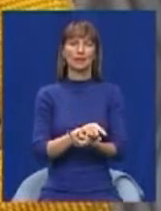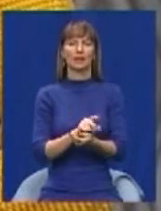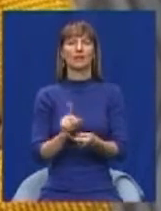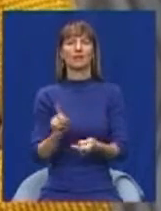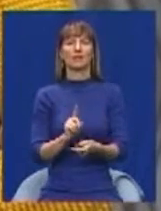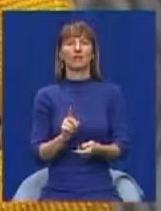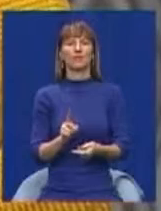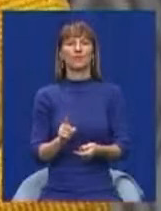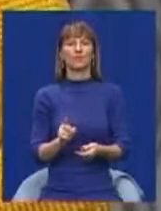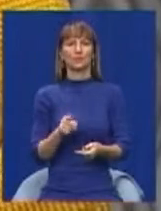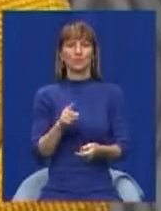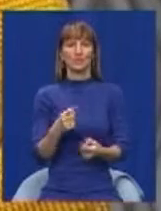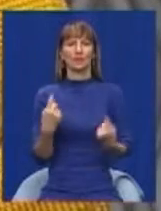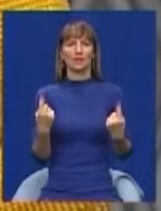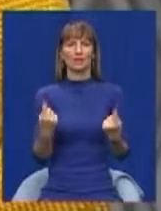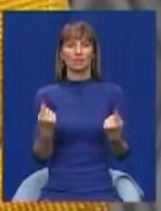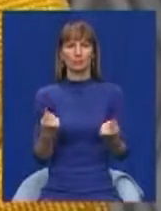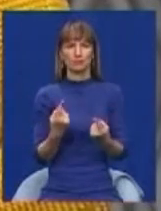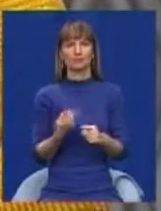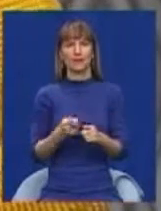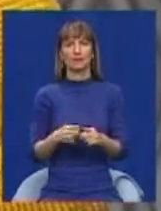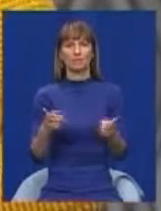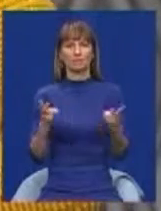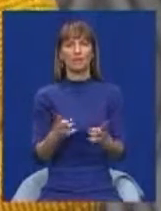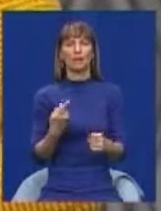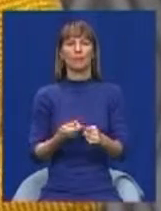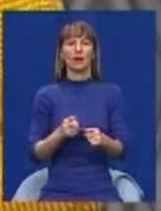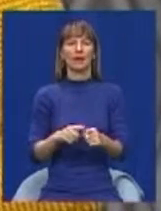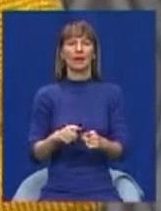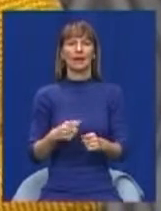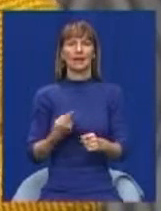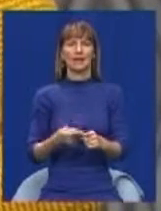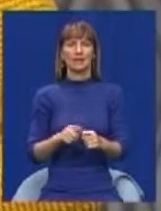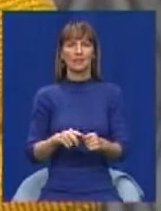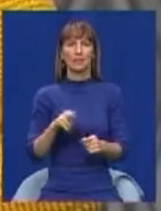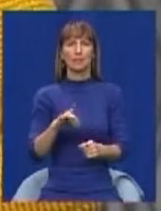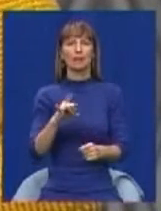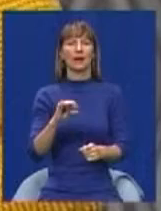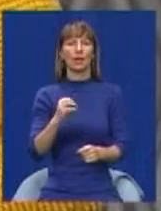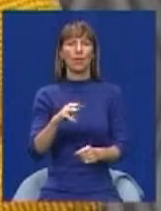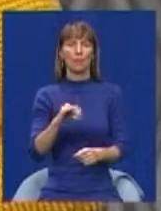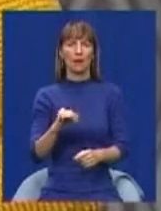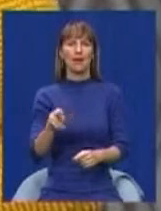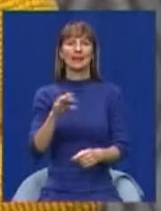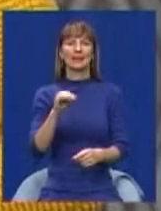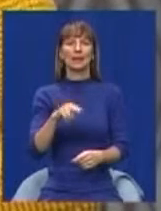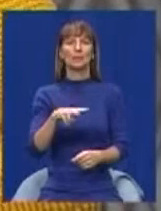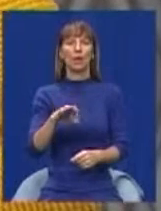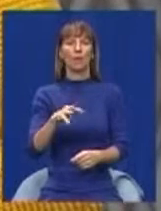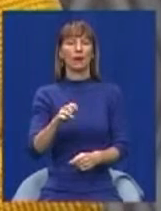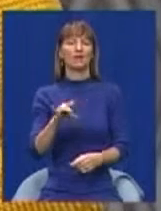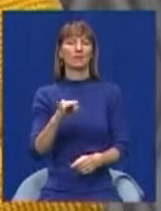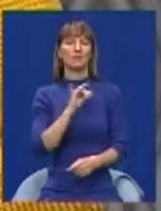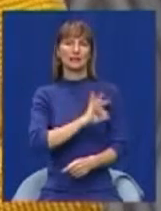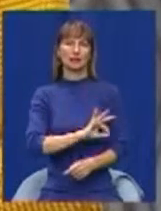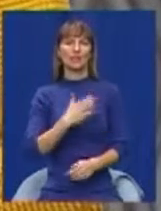змінити, там, це, звичайно, таке варте. Тож, деякі такі дипломатські прийоми дипломатів ми використовуємо, і це дуже таки